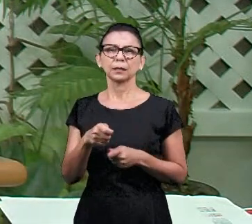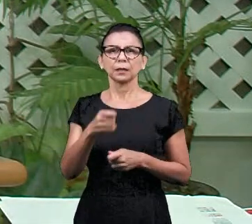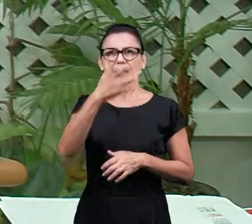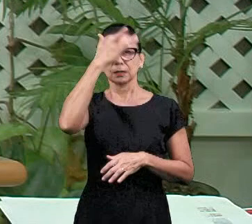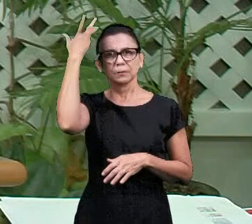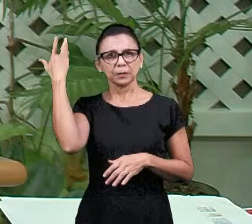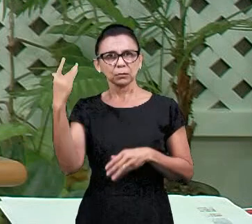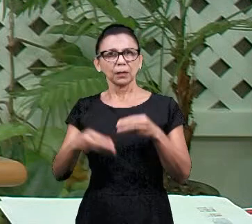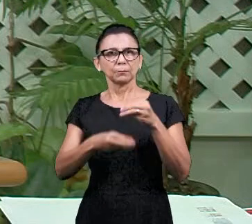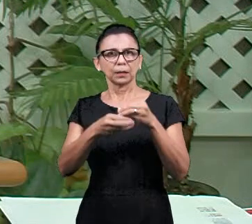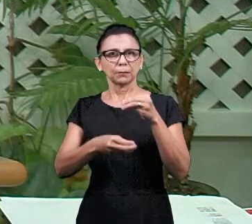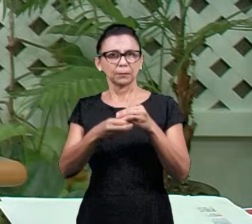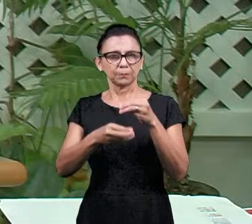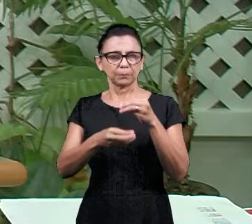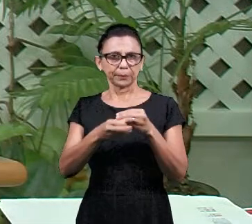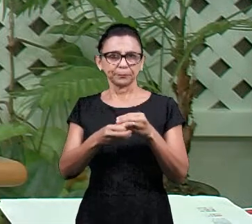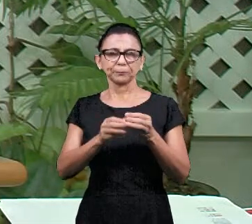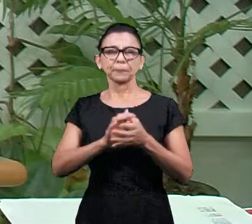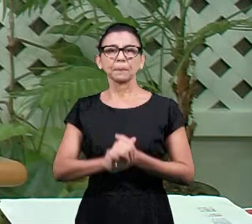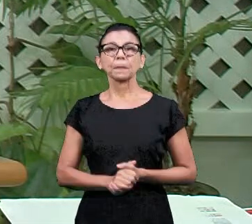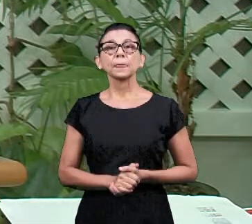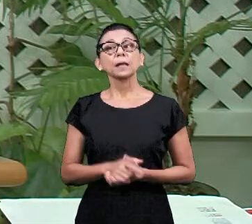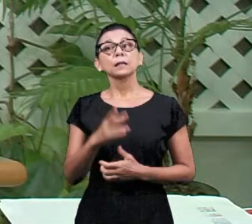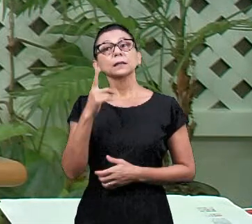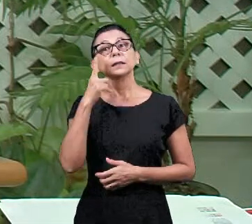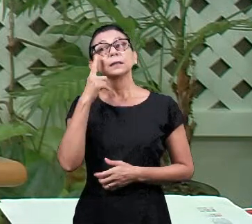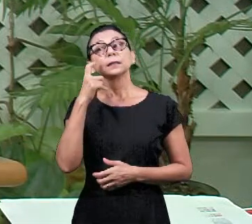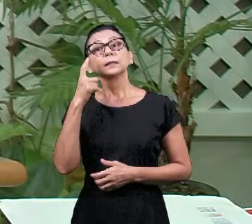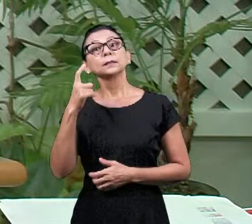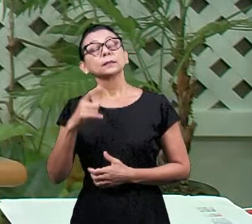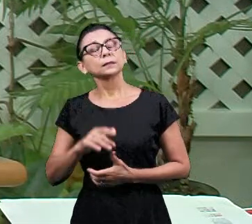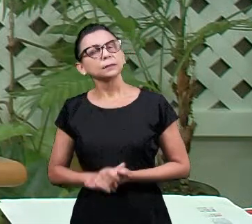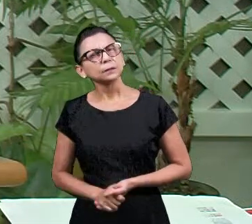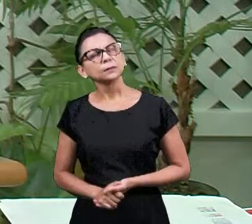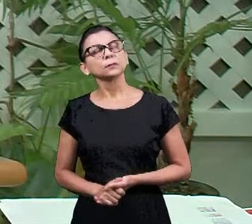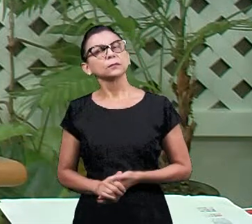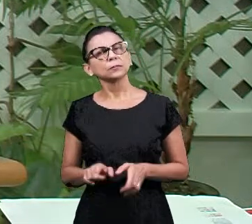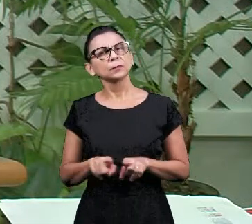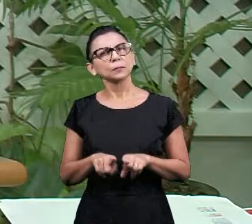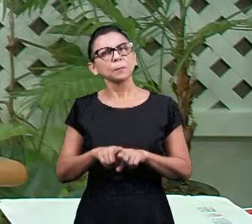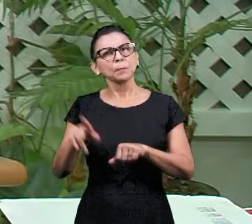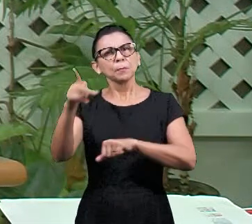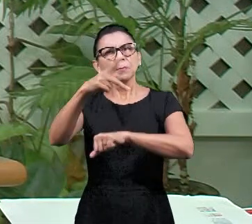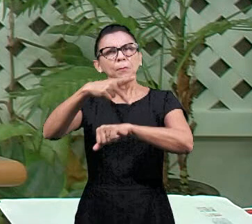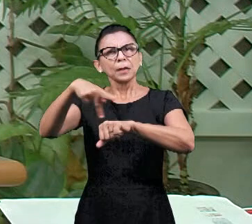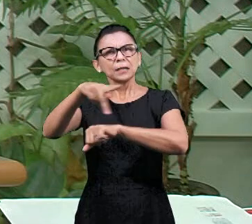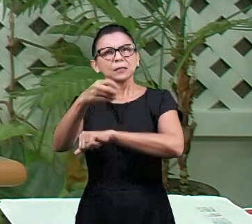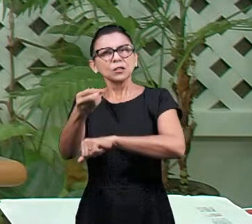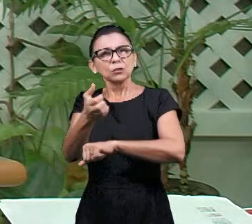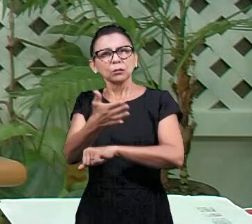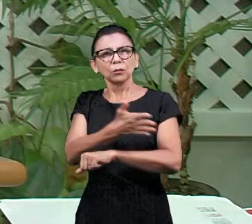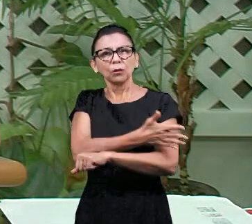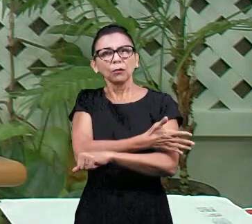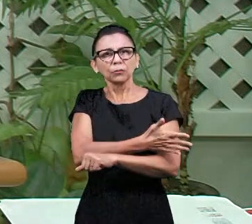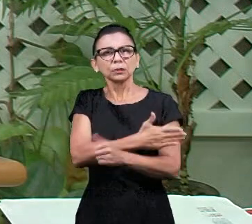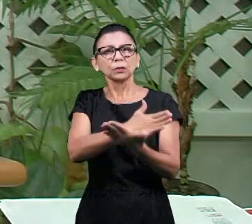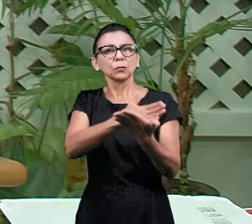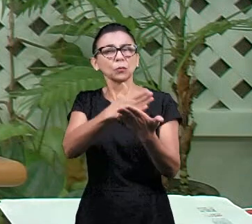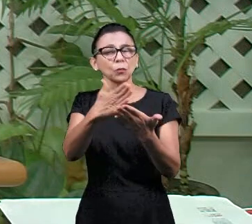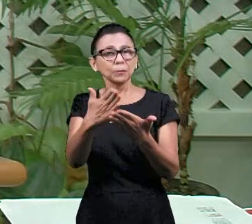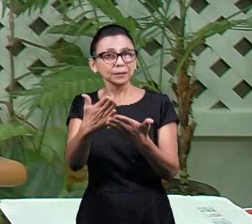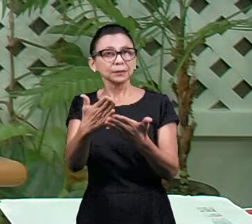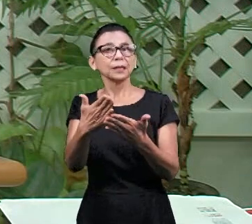semaine, plus de participants. Mais ce qui attire mon attention, c'est le nombre de pays nouveaux. Un groupe de pays nouveaux